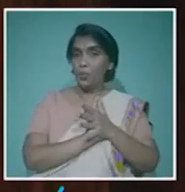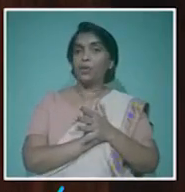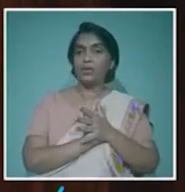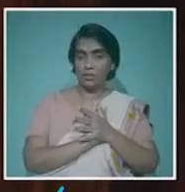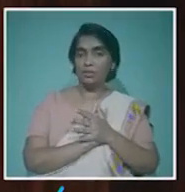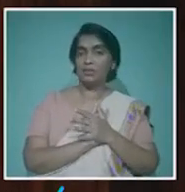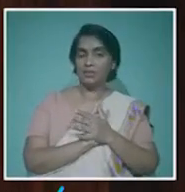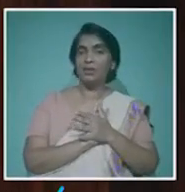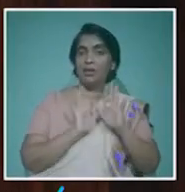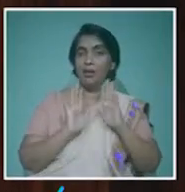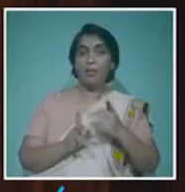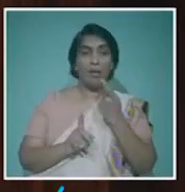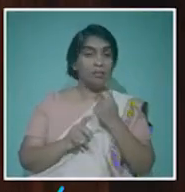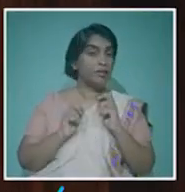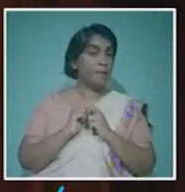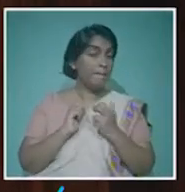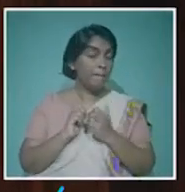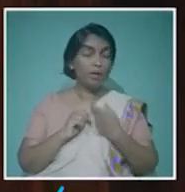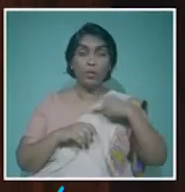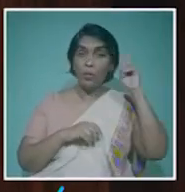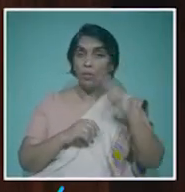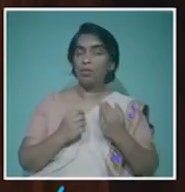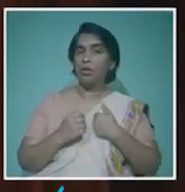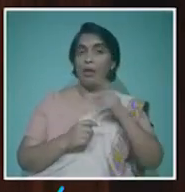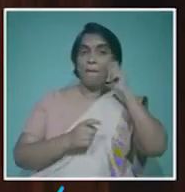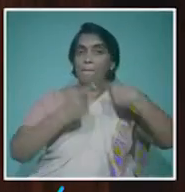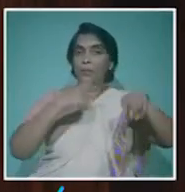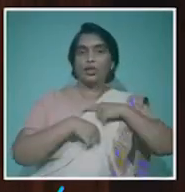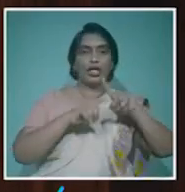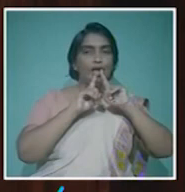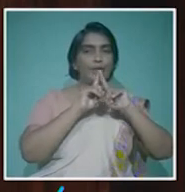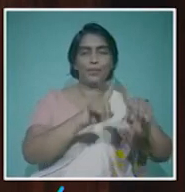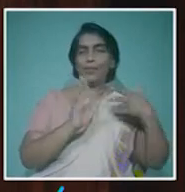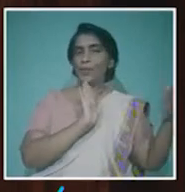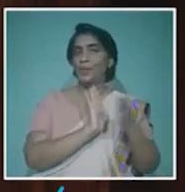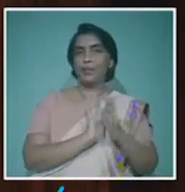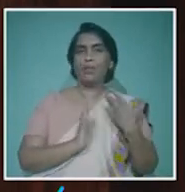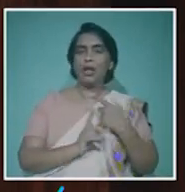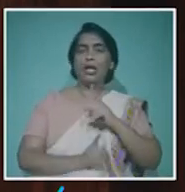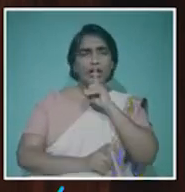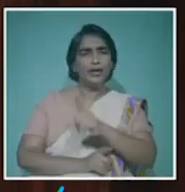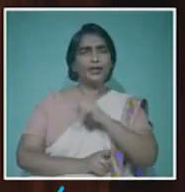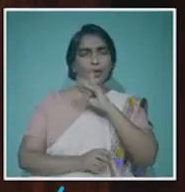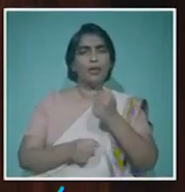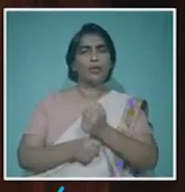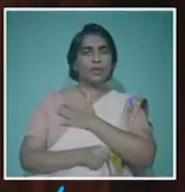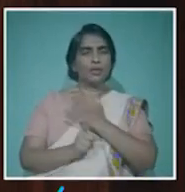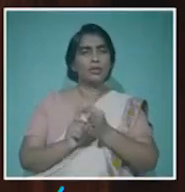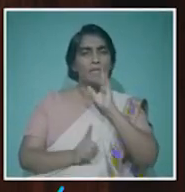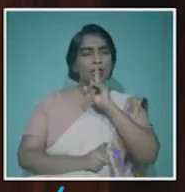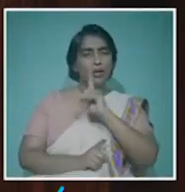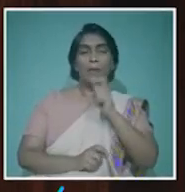නිසා. නමුත් මේ ආර්ථික යුද්ධය ජය ගන්න අපි කවදාකවත් ජනතාව හවුල් කරගත්තේ නැහැ. අපි කොච්චර කිව්වත් ගෝඨාභය රාජපක්ෂ